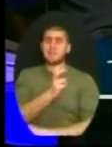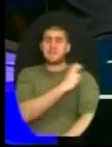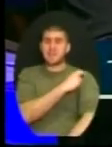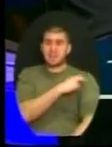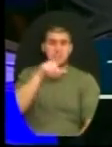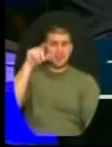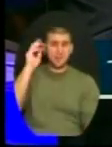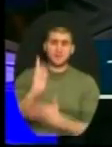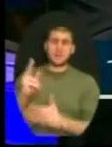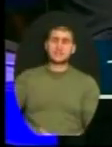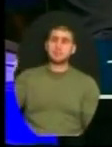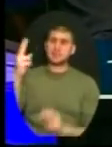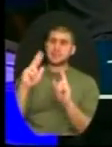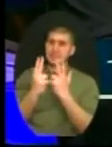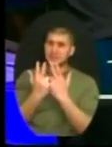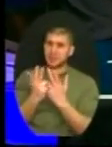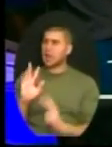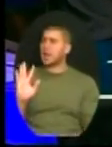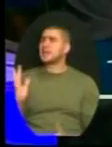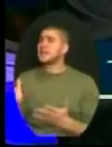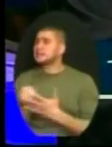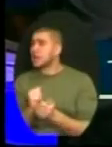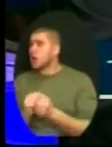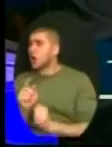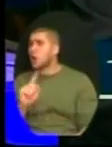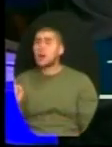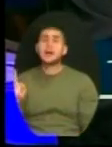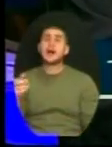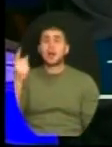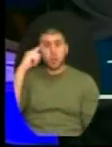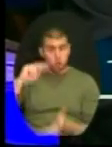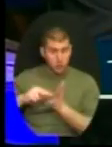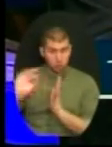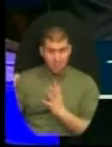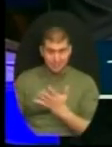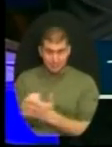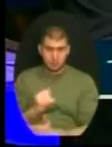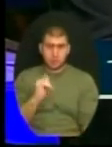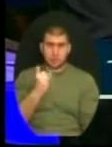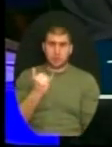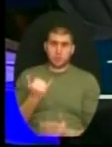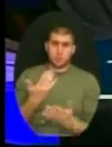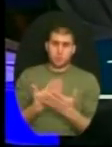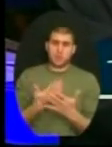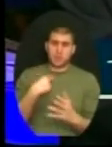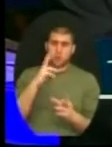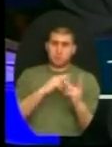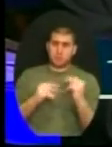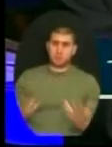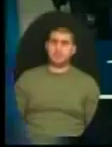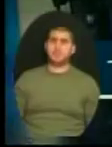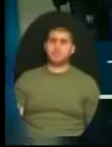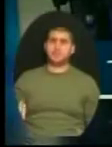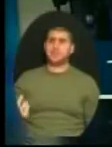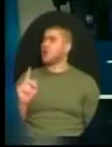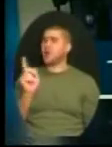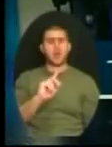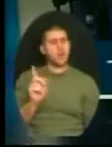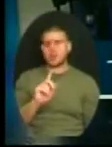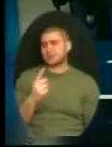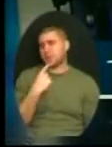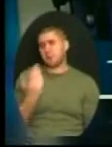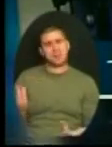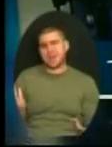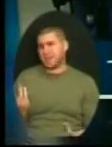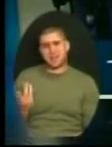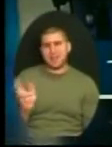הוא קרא לצוות של... במילה אחת, זה הצליח או לא הצליח? מה הצליח? התכנית שלו. בטח שזה חודש שאנחנו מדברים על זה. לא, זה לא תיאור, זה לא